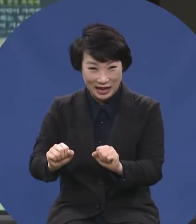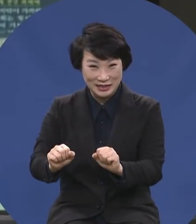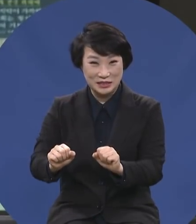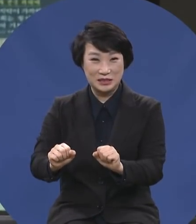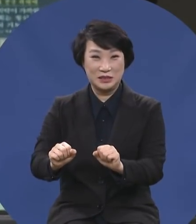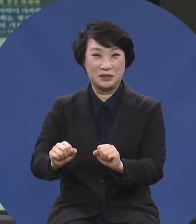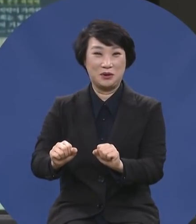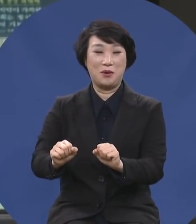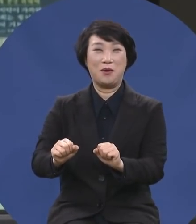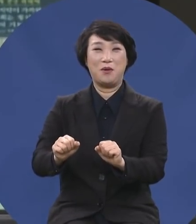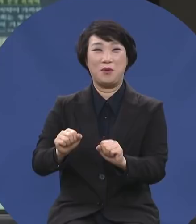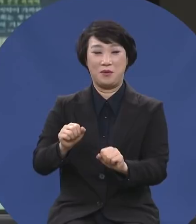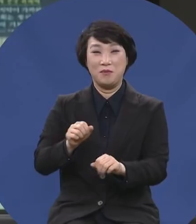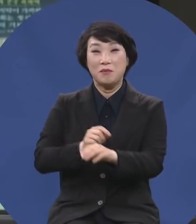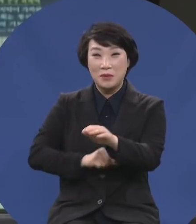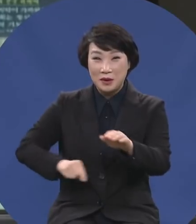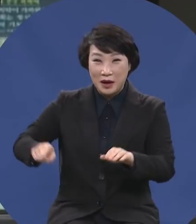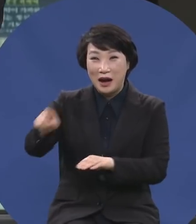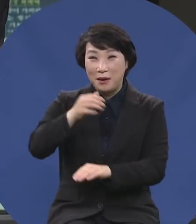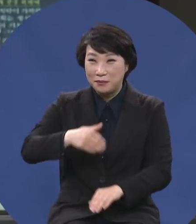그곳에 계시고